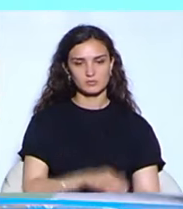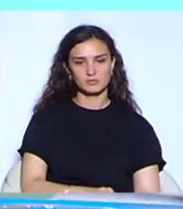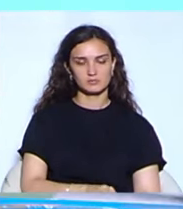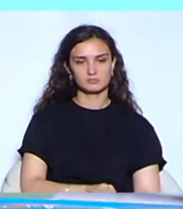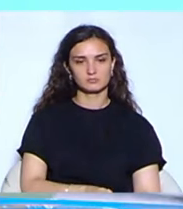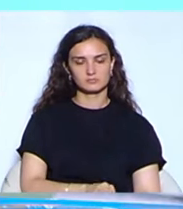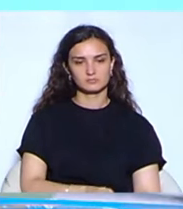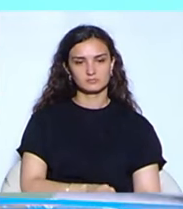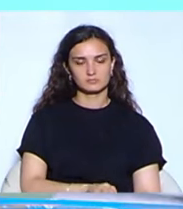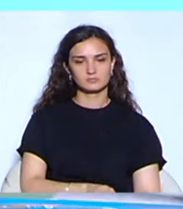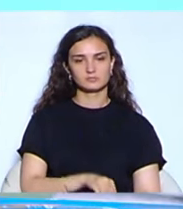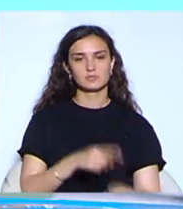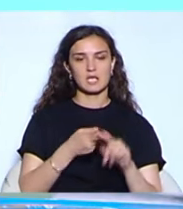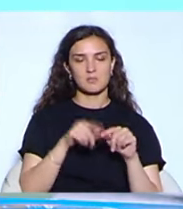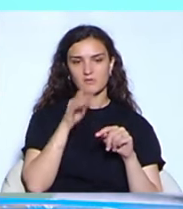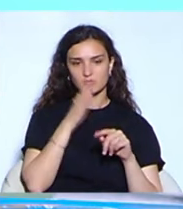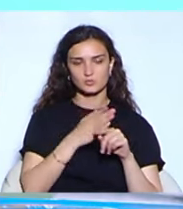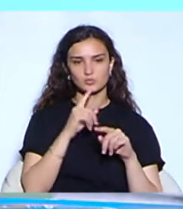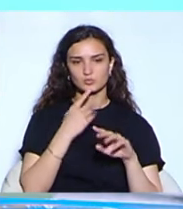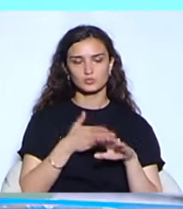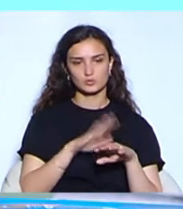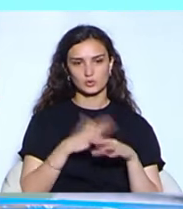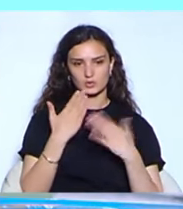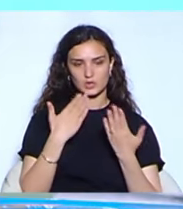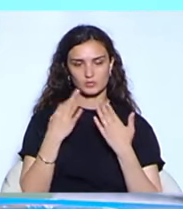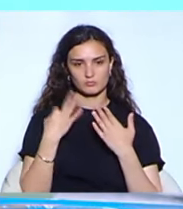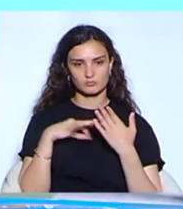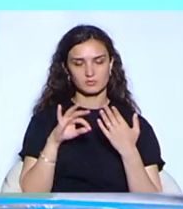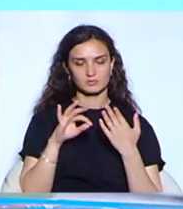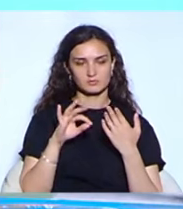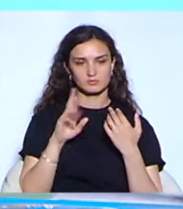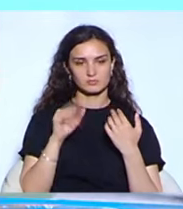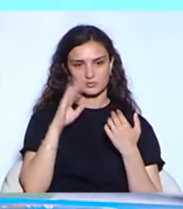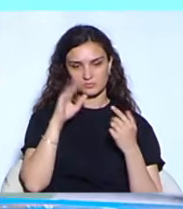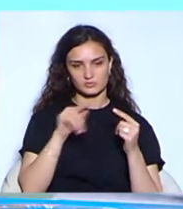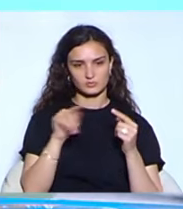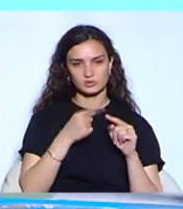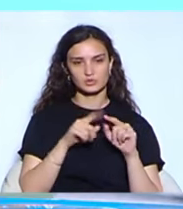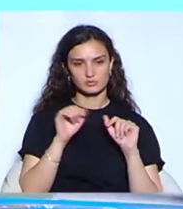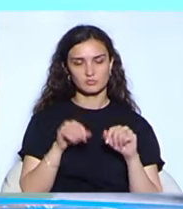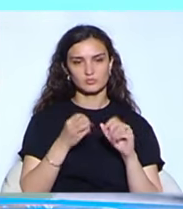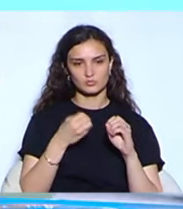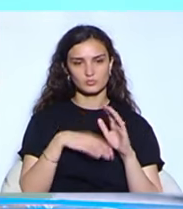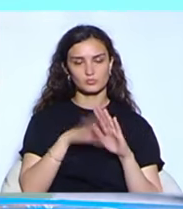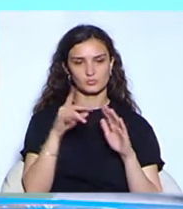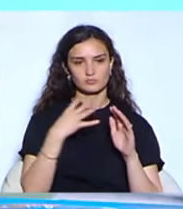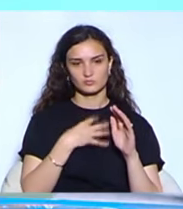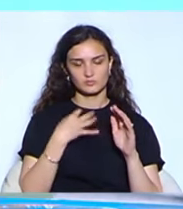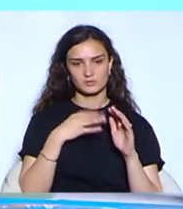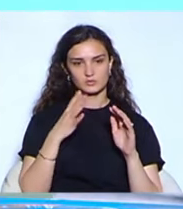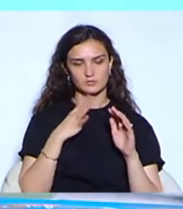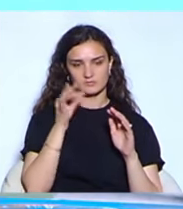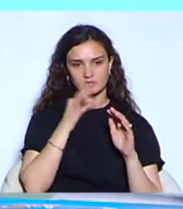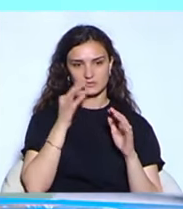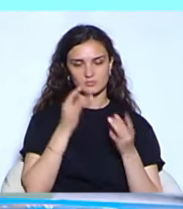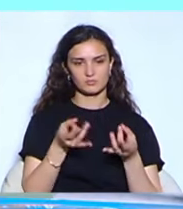ხო? ამავე დროს, როდესაც არის რთული ურთიერთობა მშობელსა და შვილს შორის, ეს შეიძლება იყოს იმაზე უფრო მნიშვნელოვანი და ღირებული,